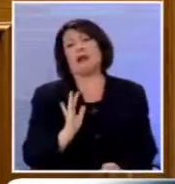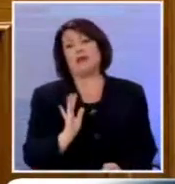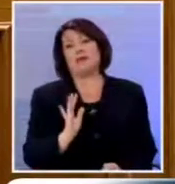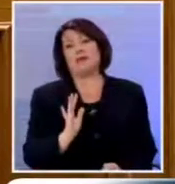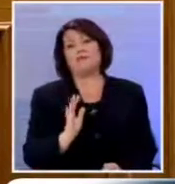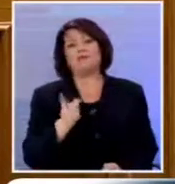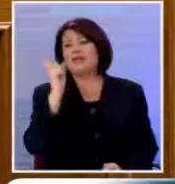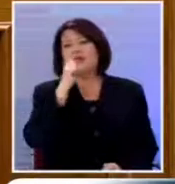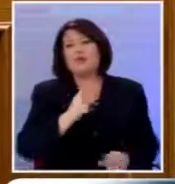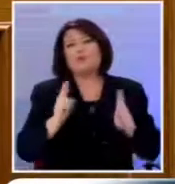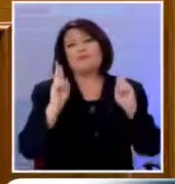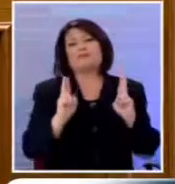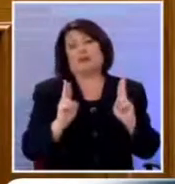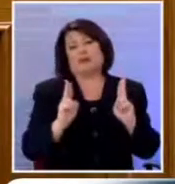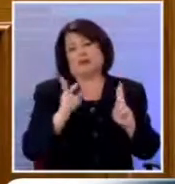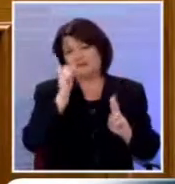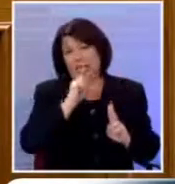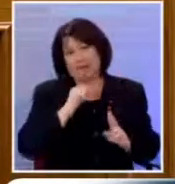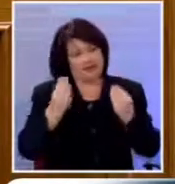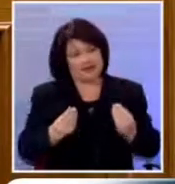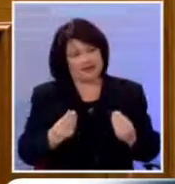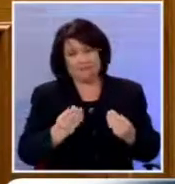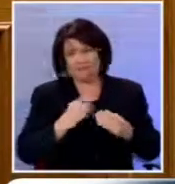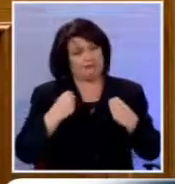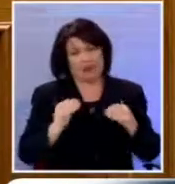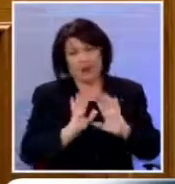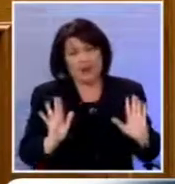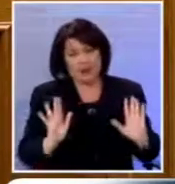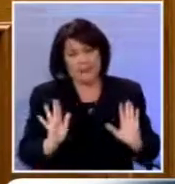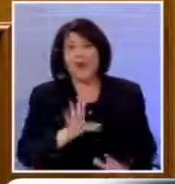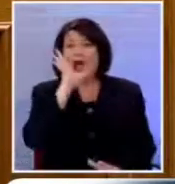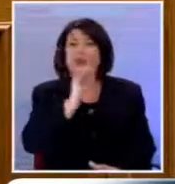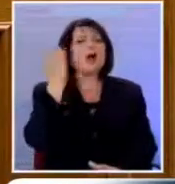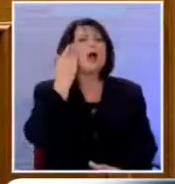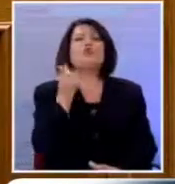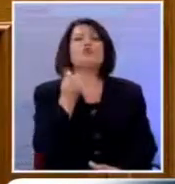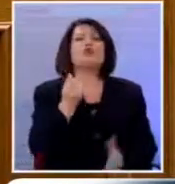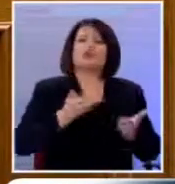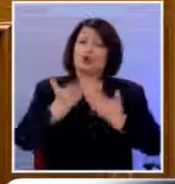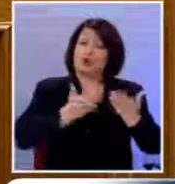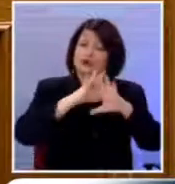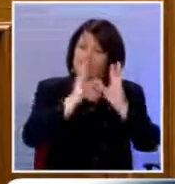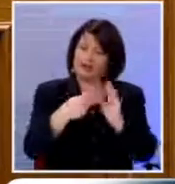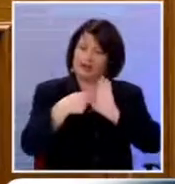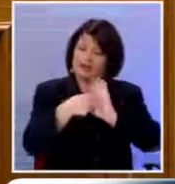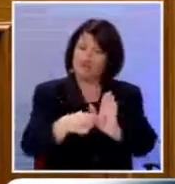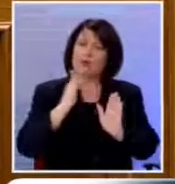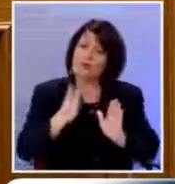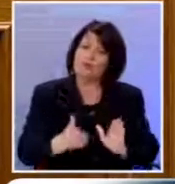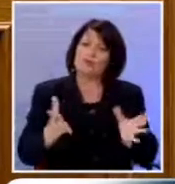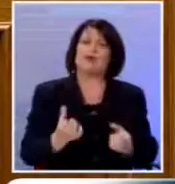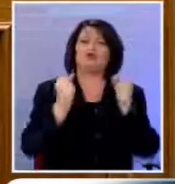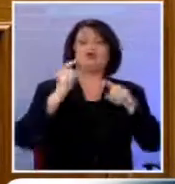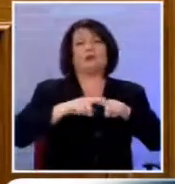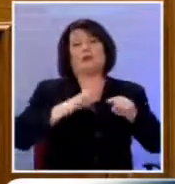πουλάμε ψεύτικες ελπίδες, όμως αποδεικνύουμε με ρεαλιστικές κοστολογημένες προτάσεις ότι μπορούμε να βγάλουμε τη χώρα